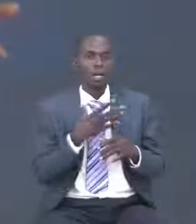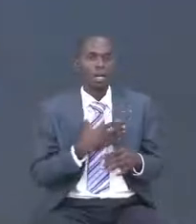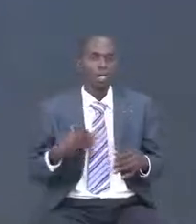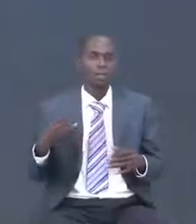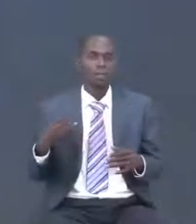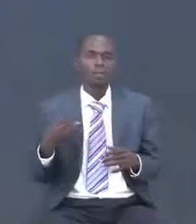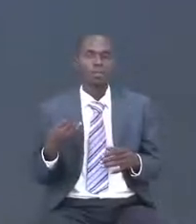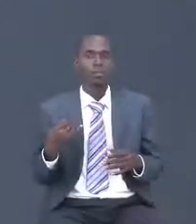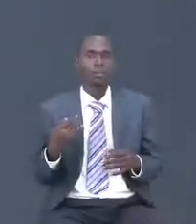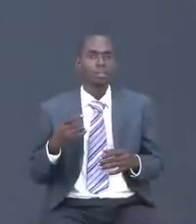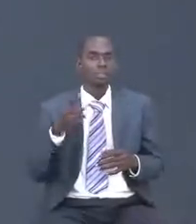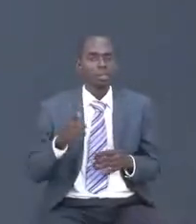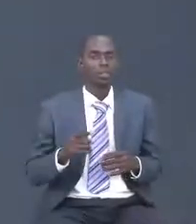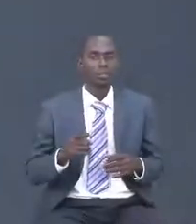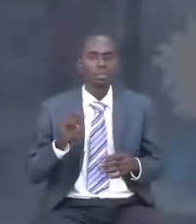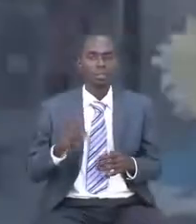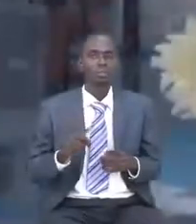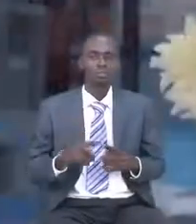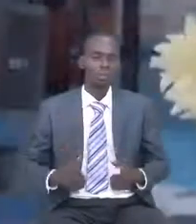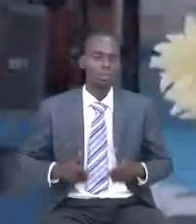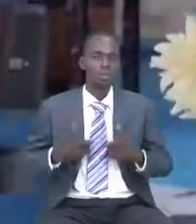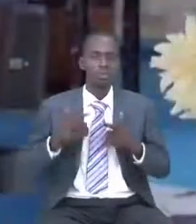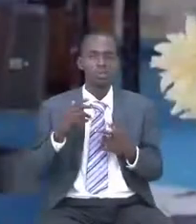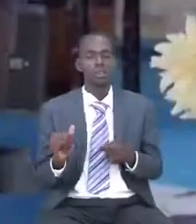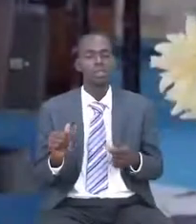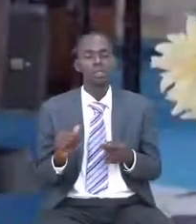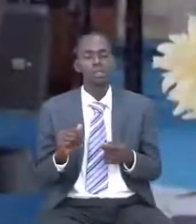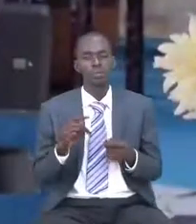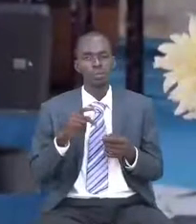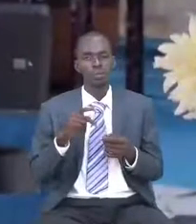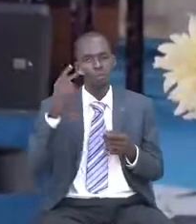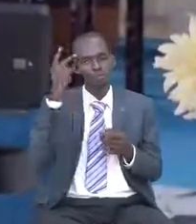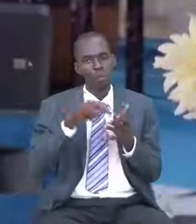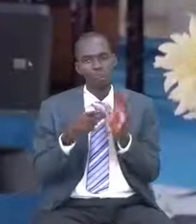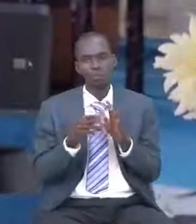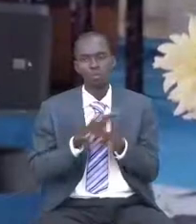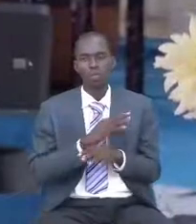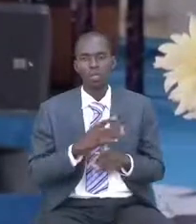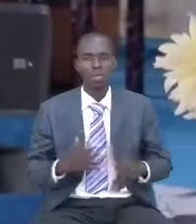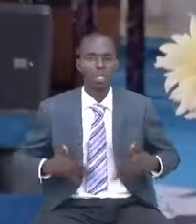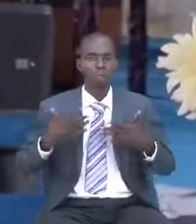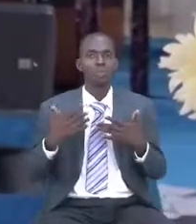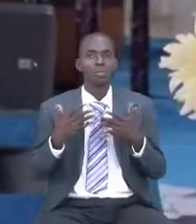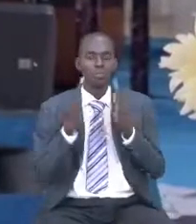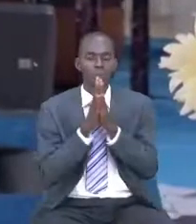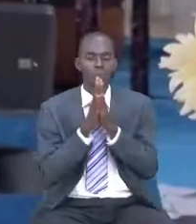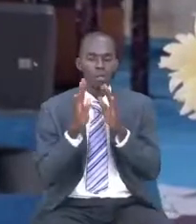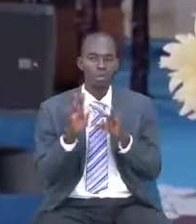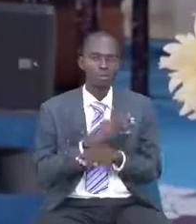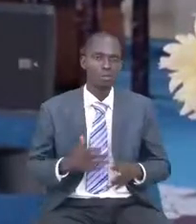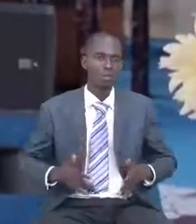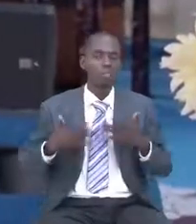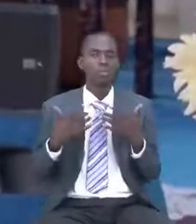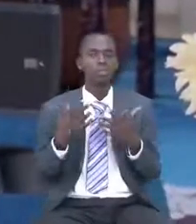dois vivre dans la prière, une vie objective, une vie passionnée. Il